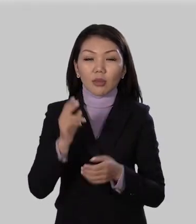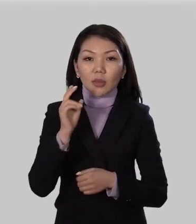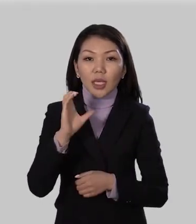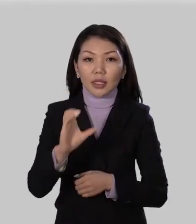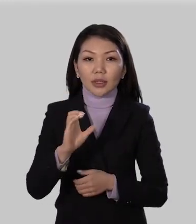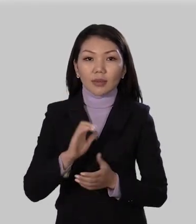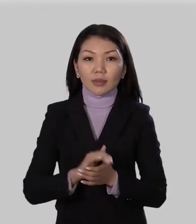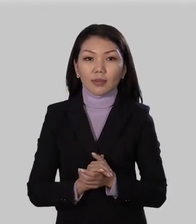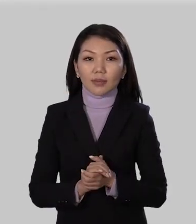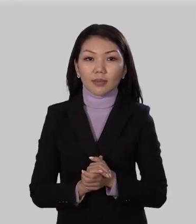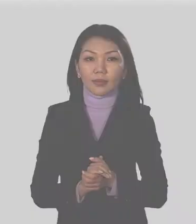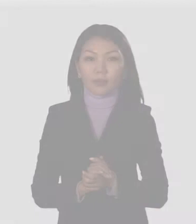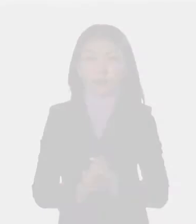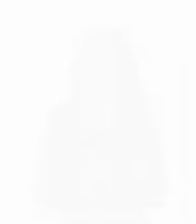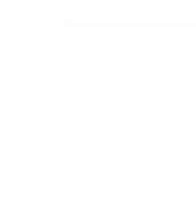пишем «с».